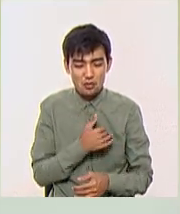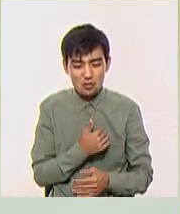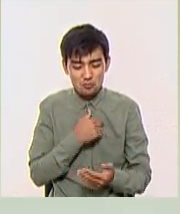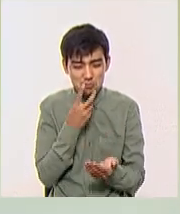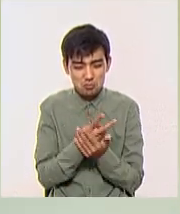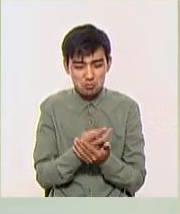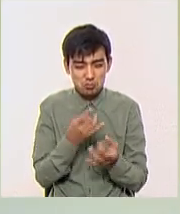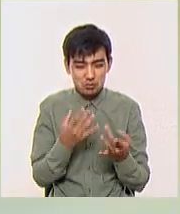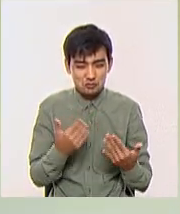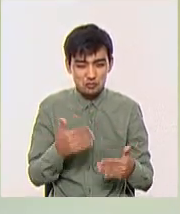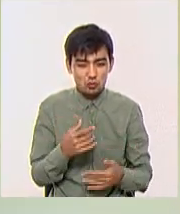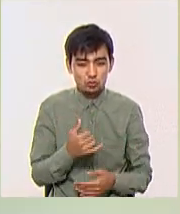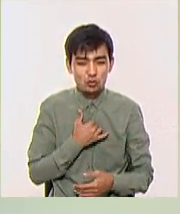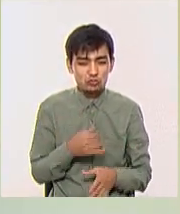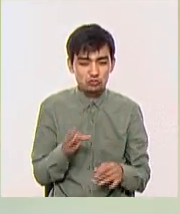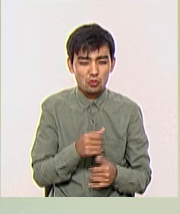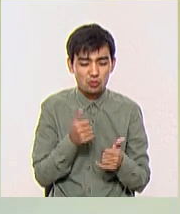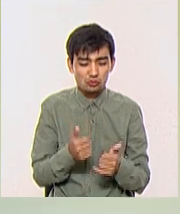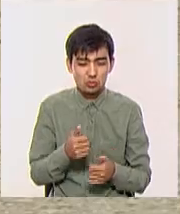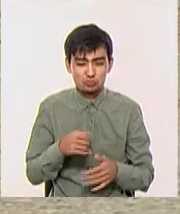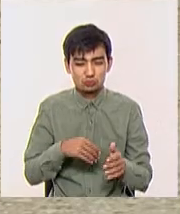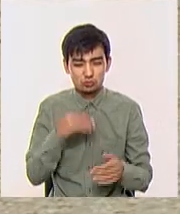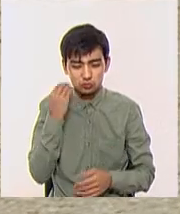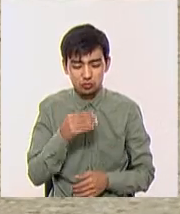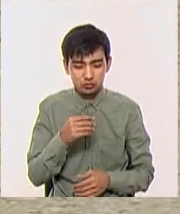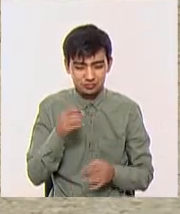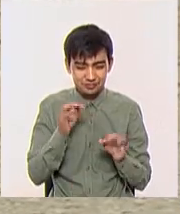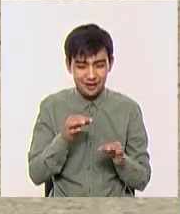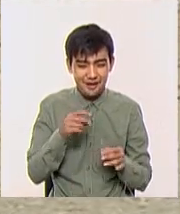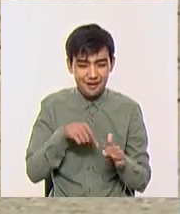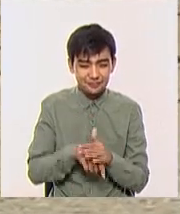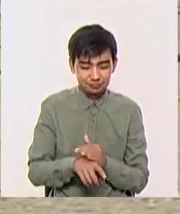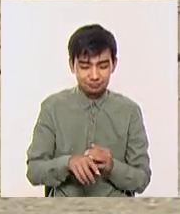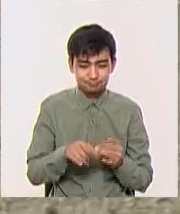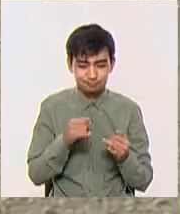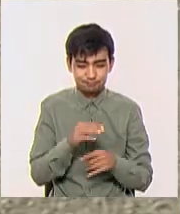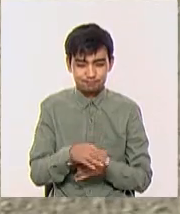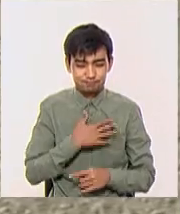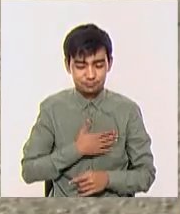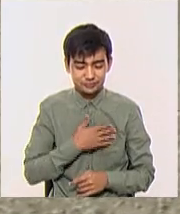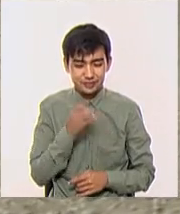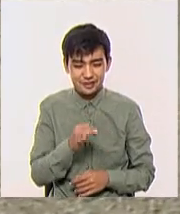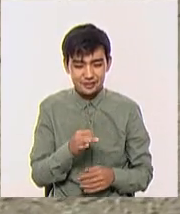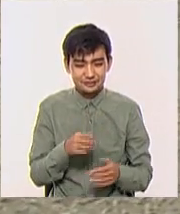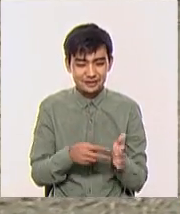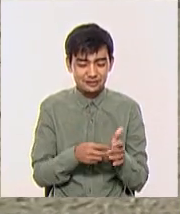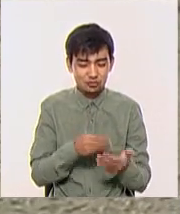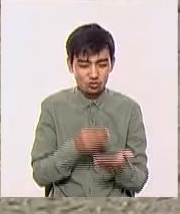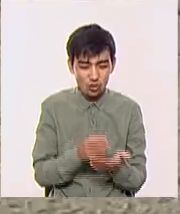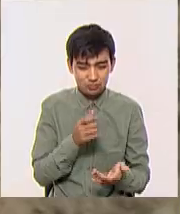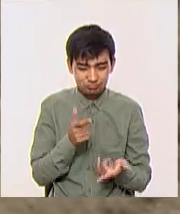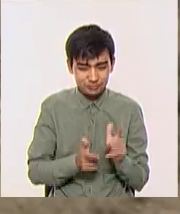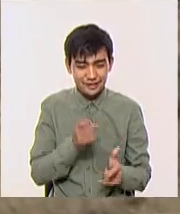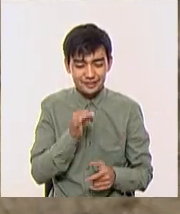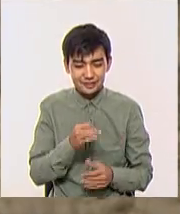показывать данные, что у нас все прекрасно. Как пояснили животноводы, помимо высоких цен на корма и засухи,